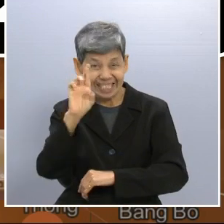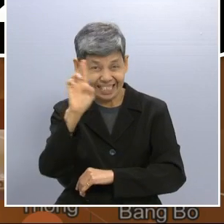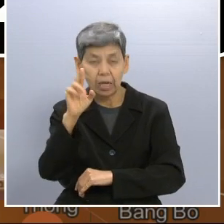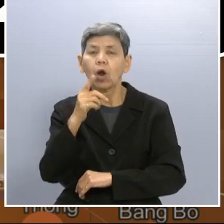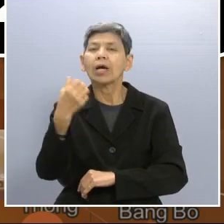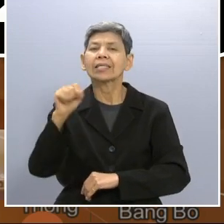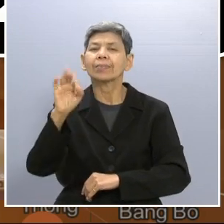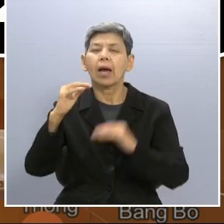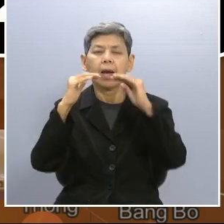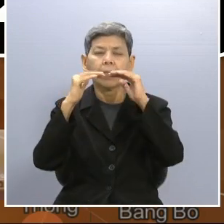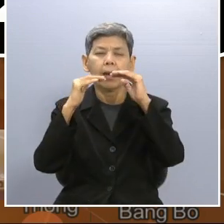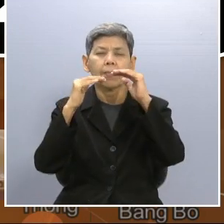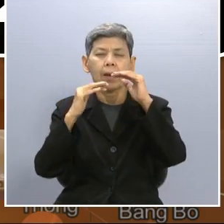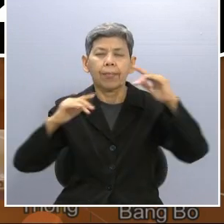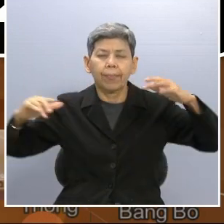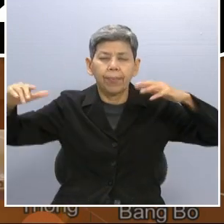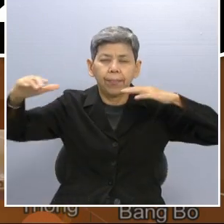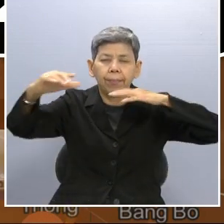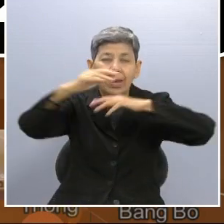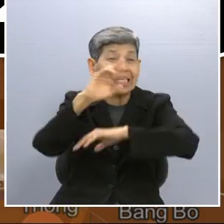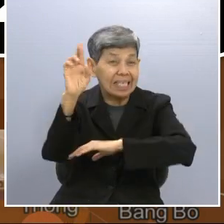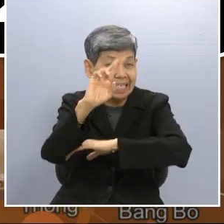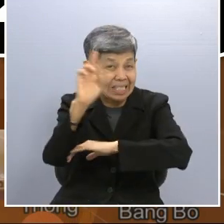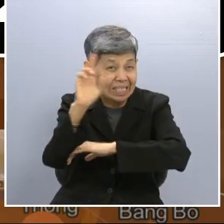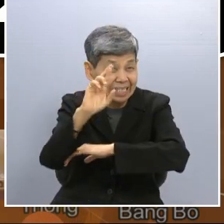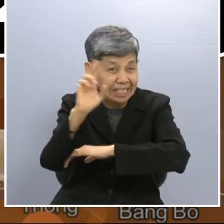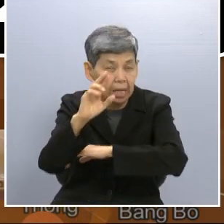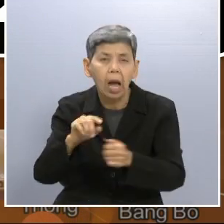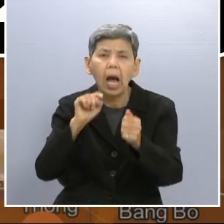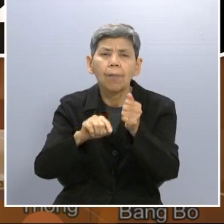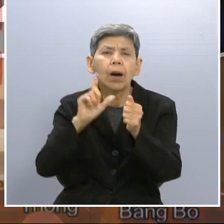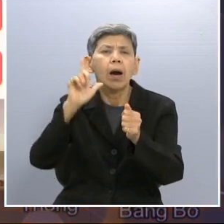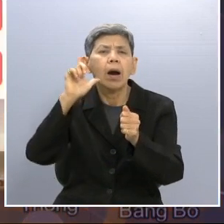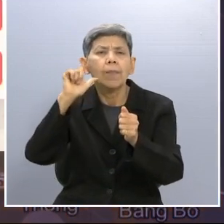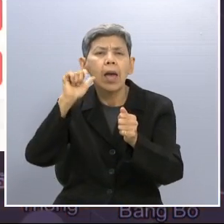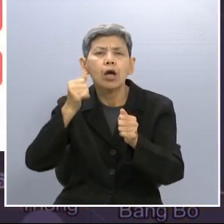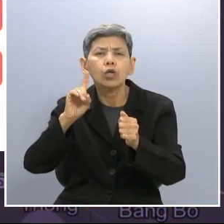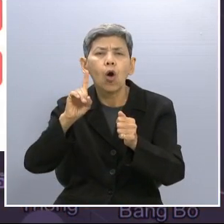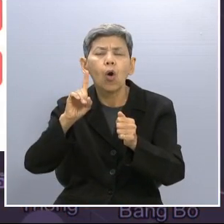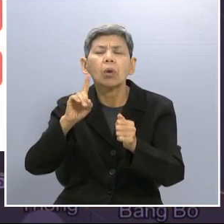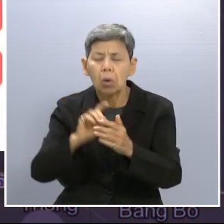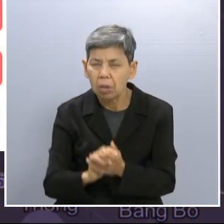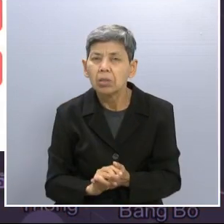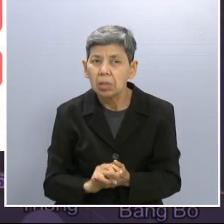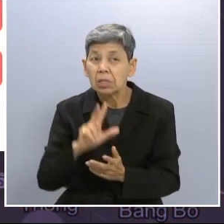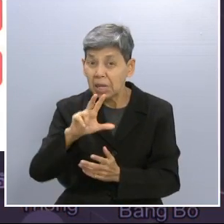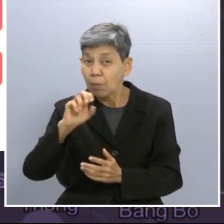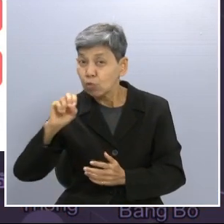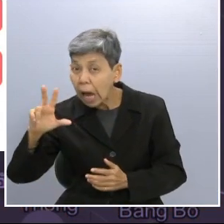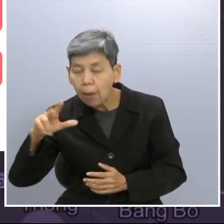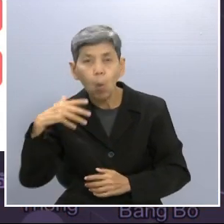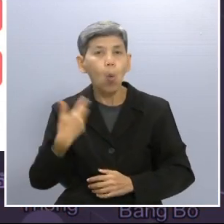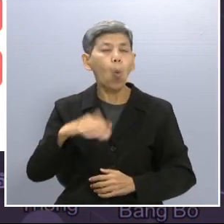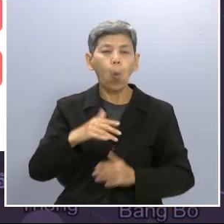119คือค่อยๆลดลงขณะที่ตอนเที่ยงอันดับ 1เป็นอำเภอแม่สอดจังหวัดตาก 303 303ค่ะคือเป็น